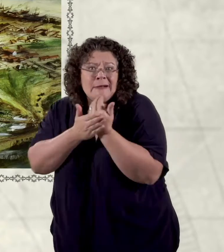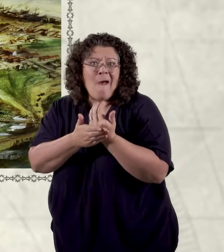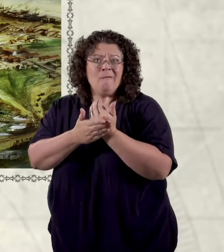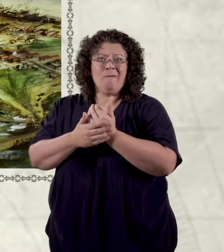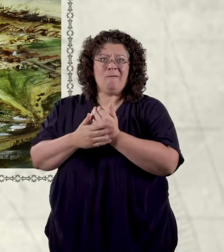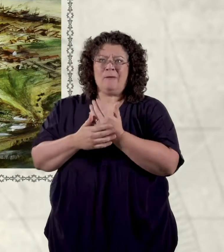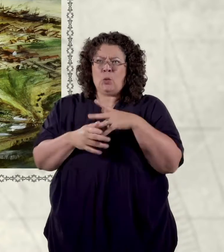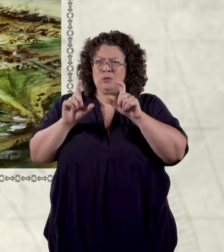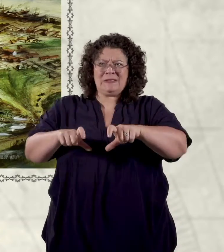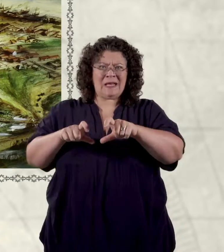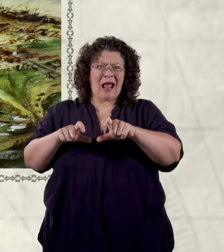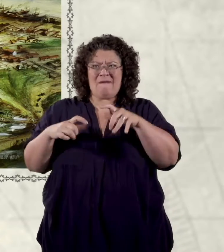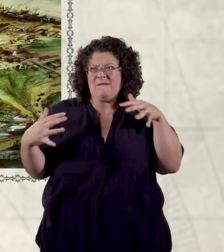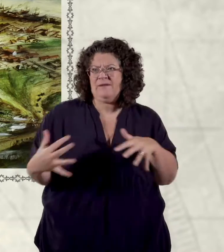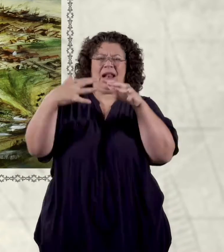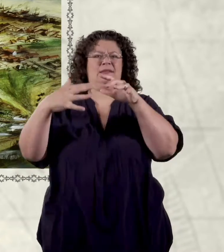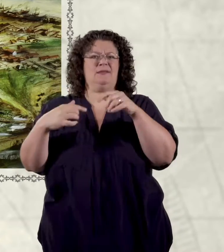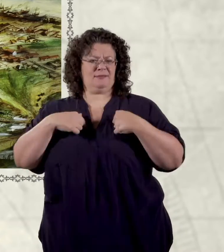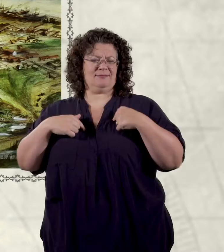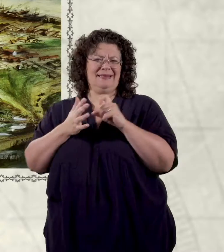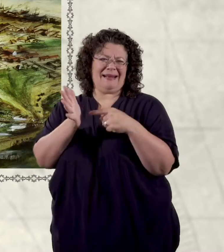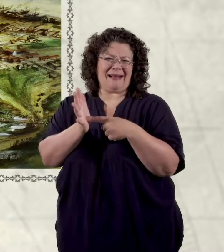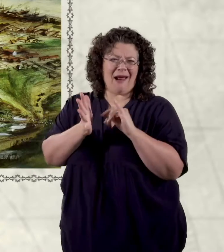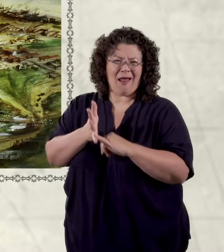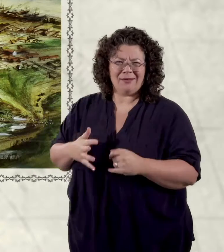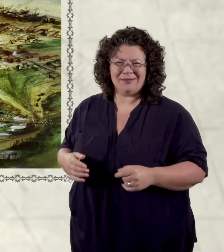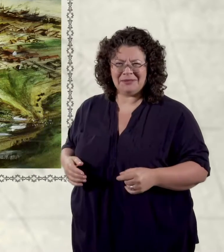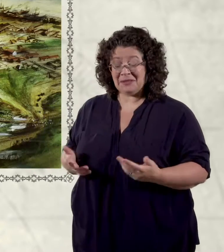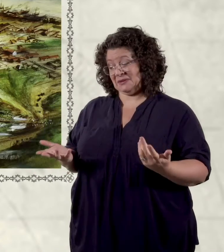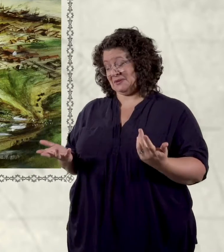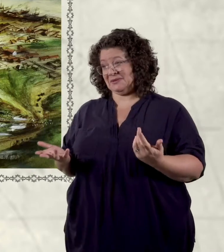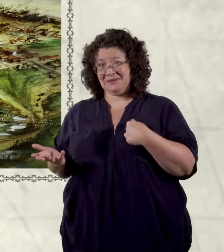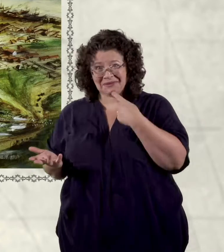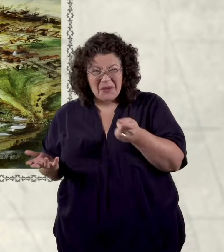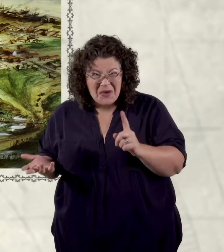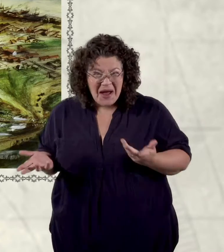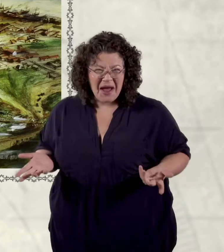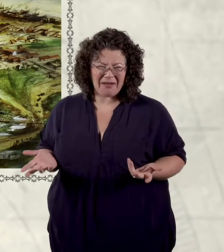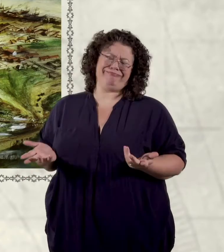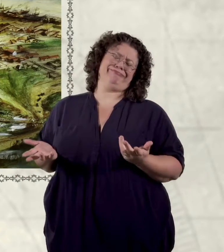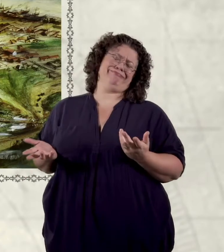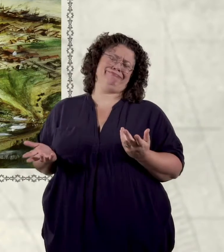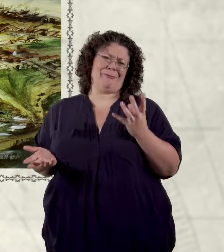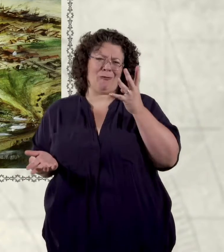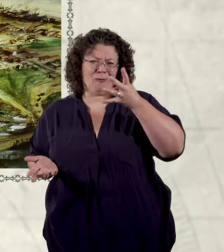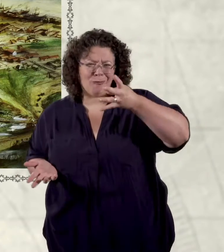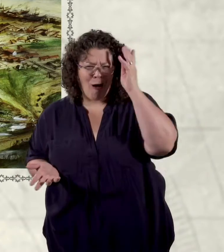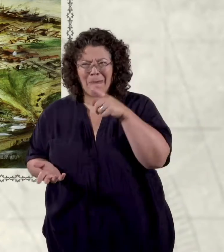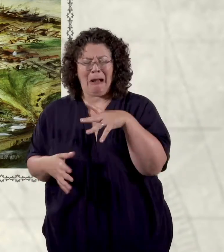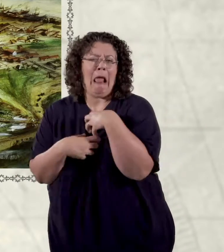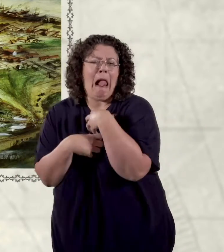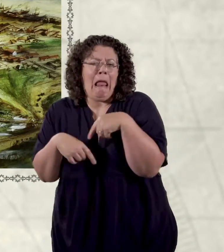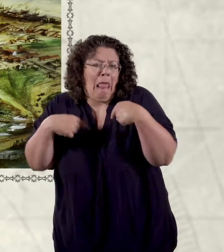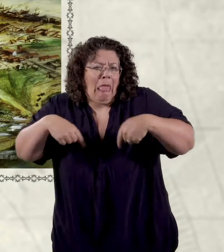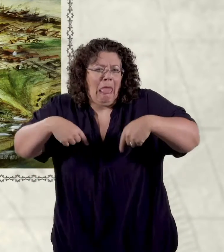Celtiaid. Be fedra i ddeud? Yn amlwg roedd y Rhufeiniaid yn ormod o gachgwn i'n gwynebu ni. A fel